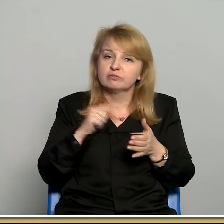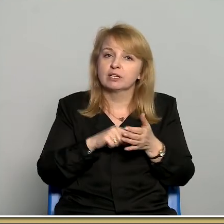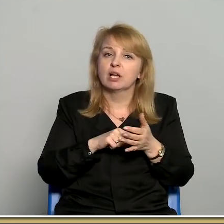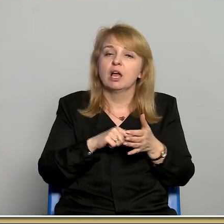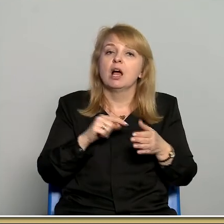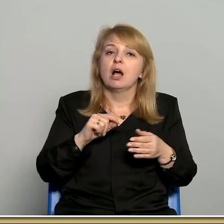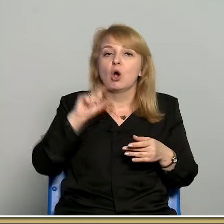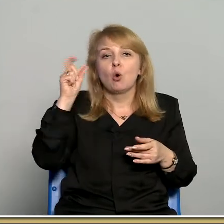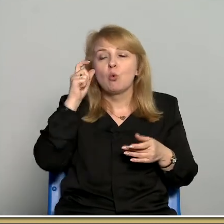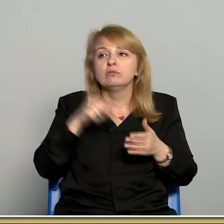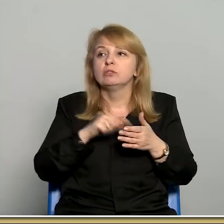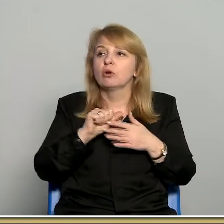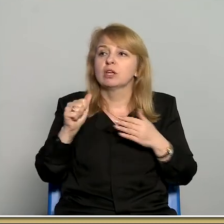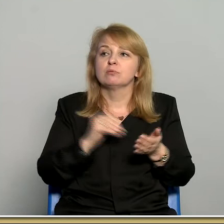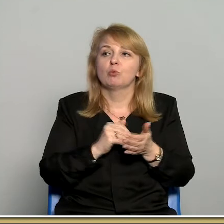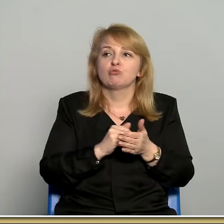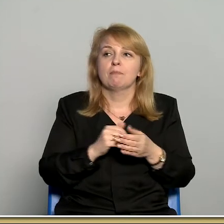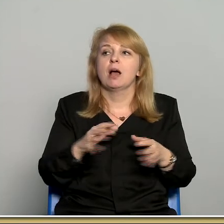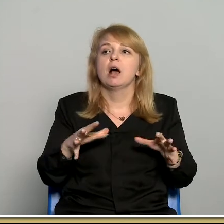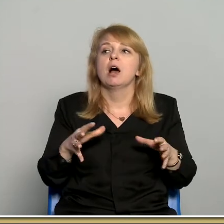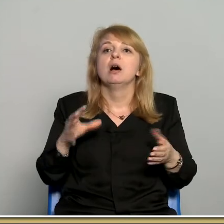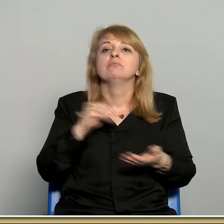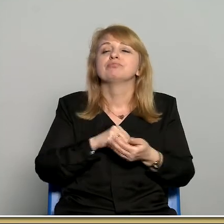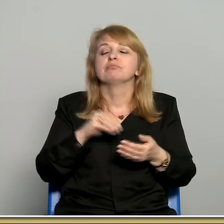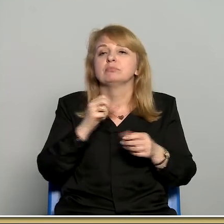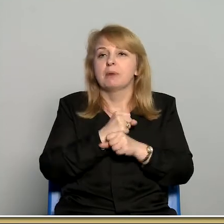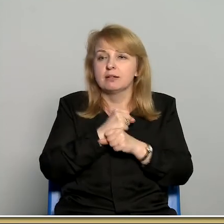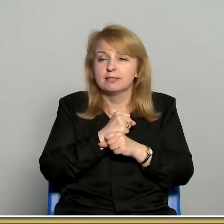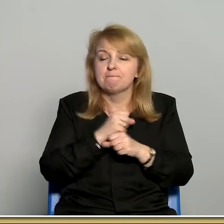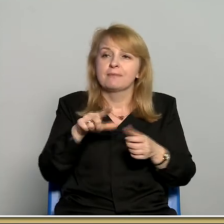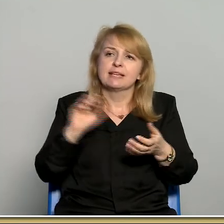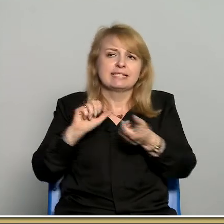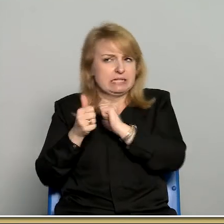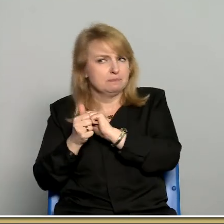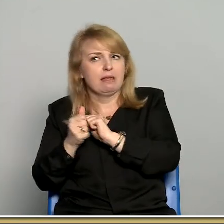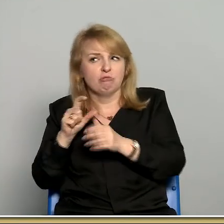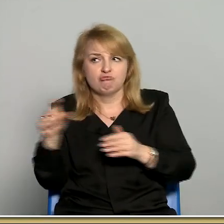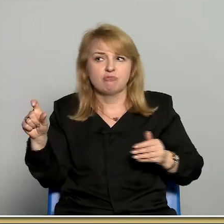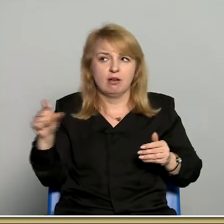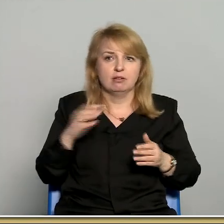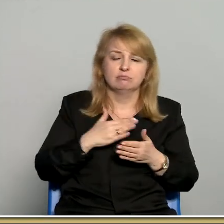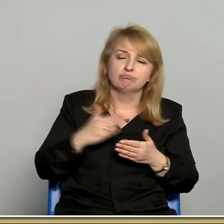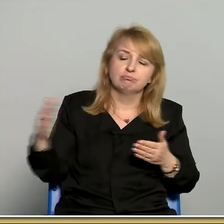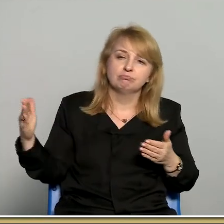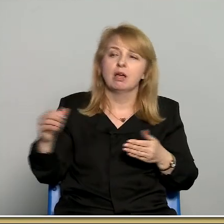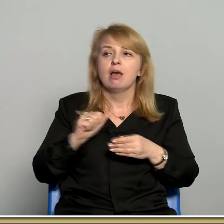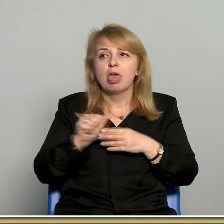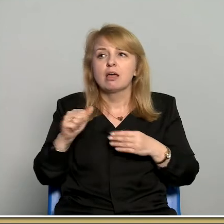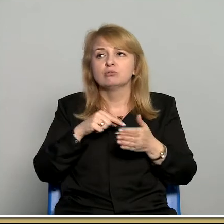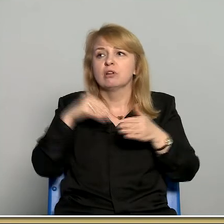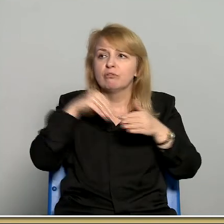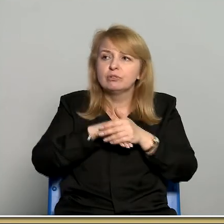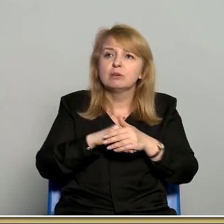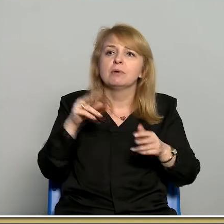wszystkim efektywność zatrudnieniowa, która będzie zmienna w czasie i publikowana corocznie przez Ministra Infrastruktury i Rozwoju